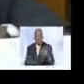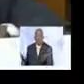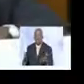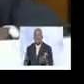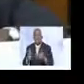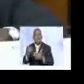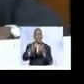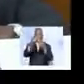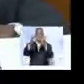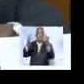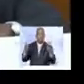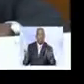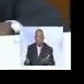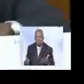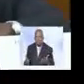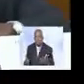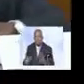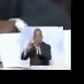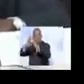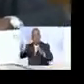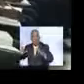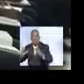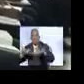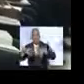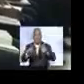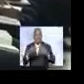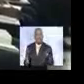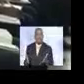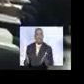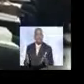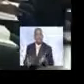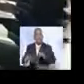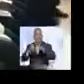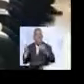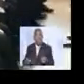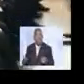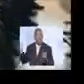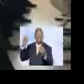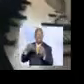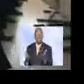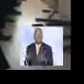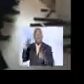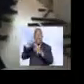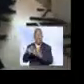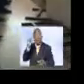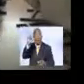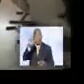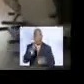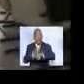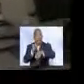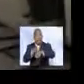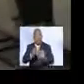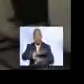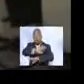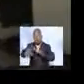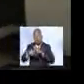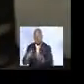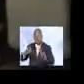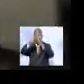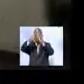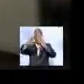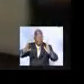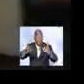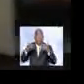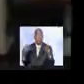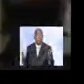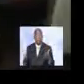donné cette information au cours d'une rencontre tenue à son cabinet. Une rencontre pour lancer officiellement l'opération de